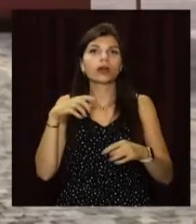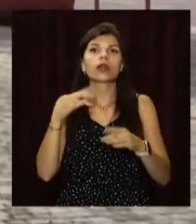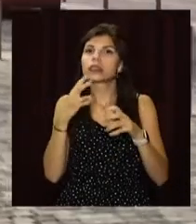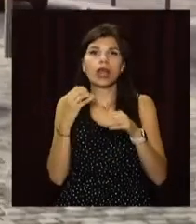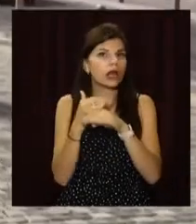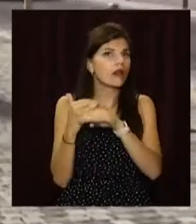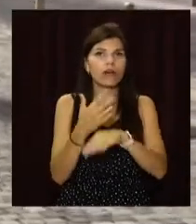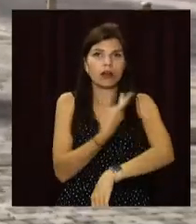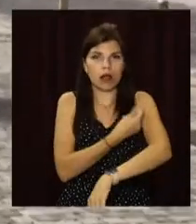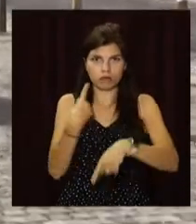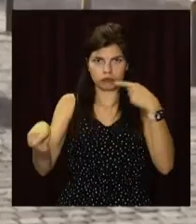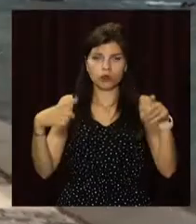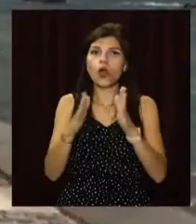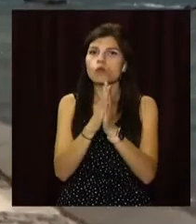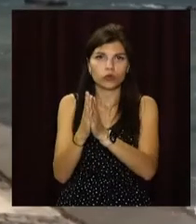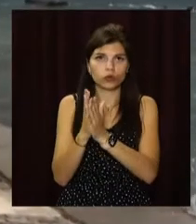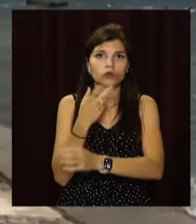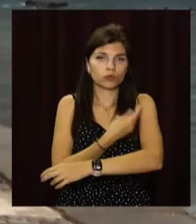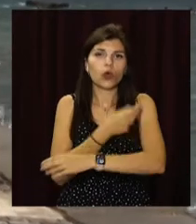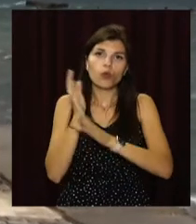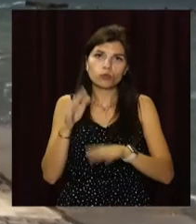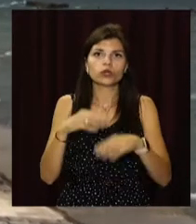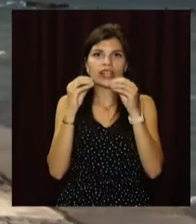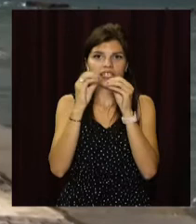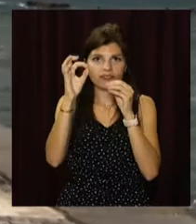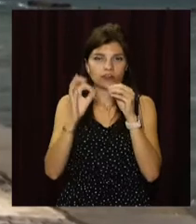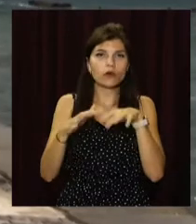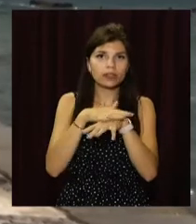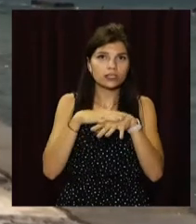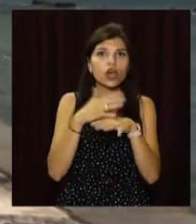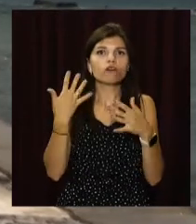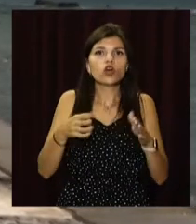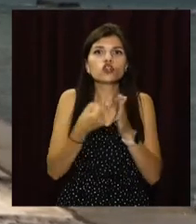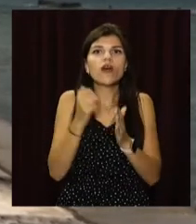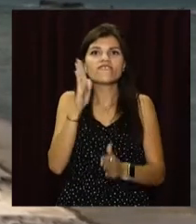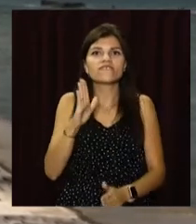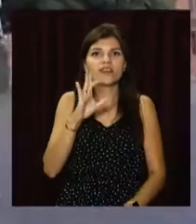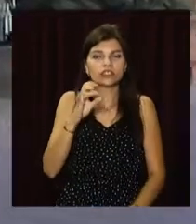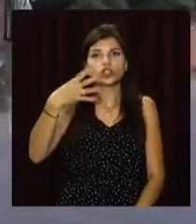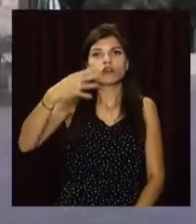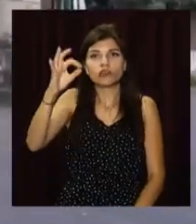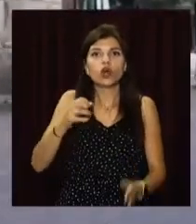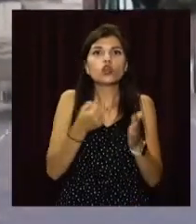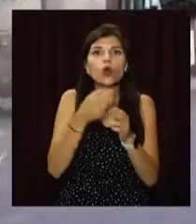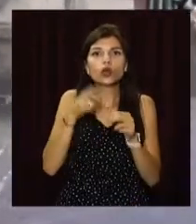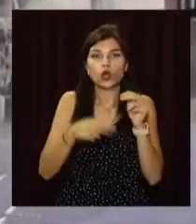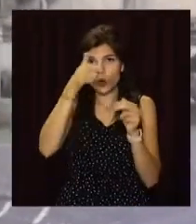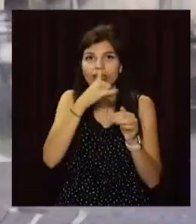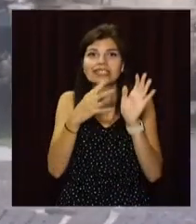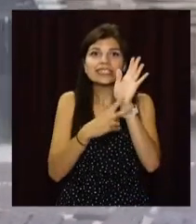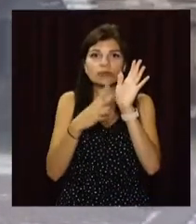Тож закликає забезпечити імунізацію принаймні 10% населення вже до вересня, 40% до кінця року